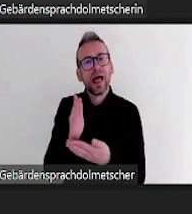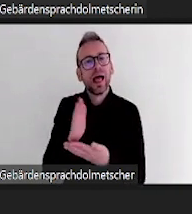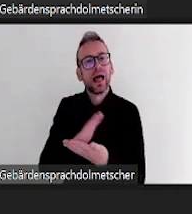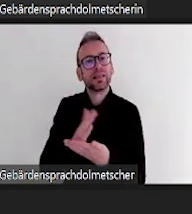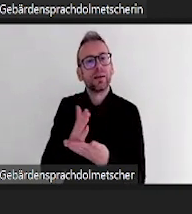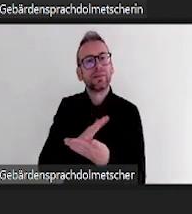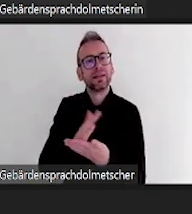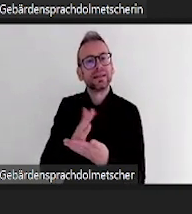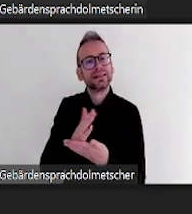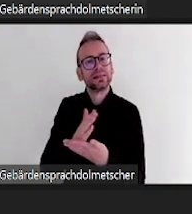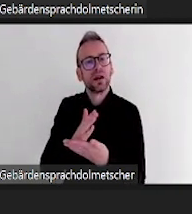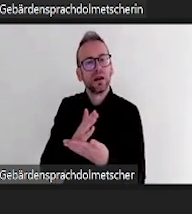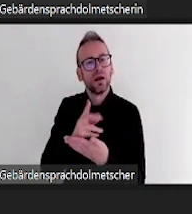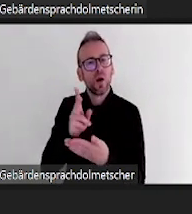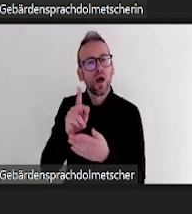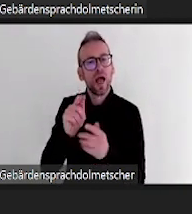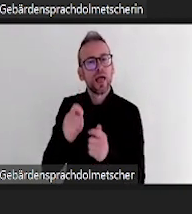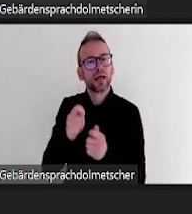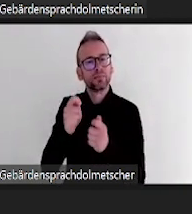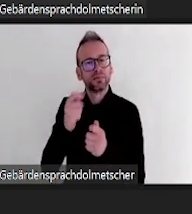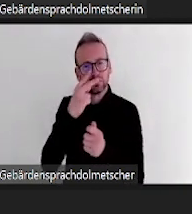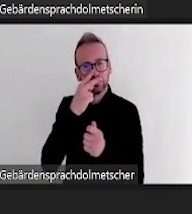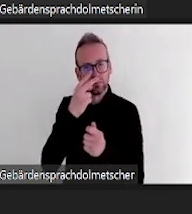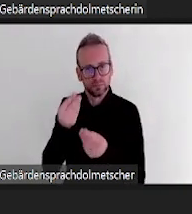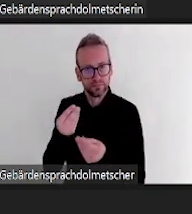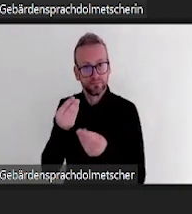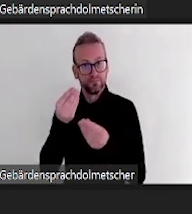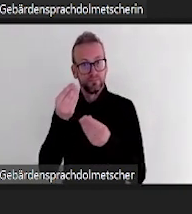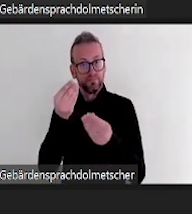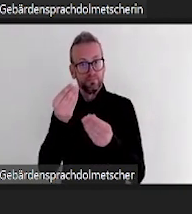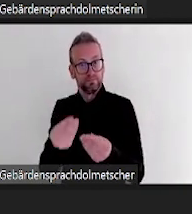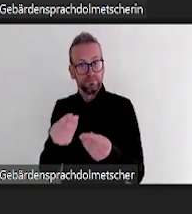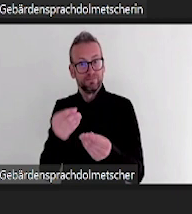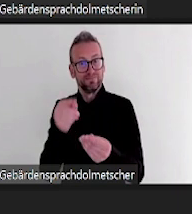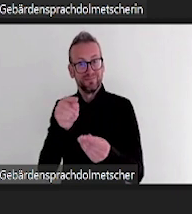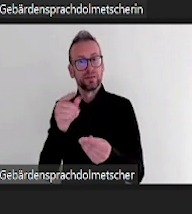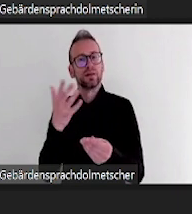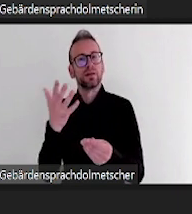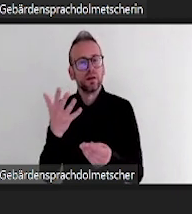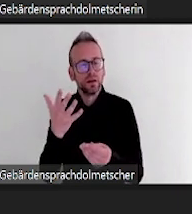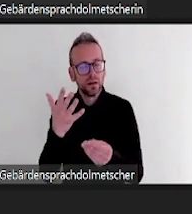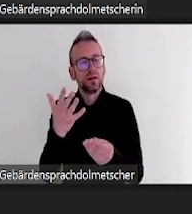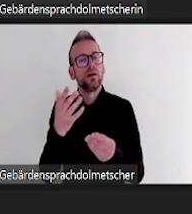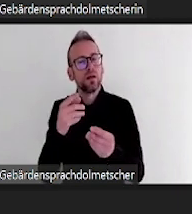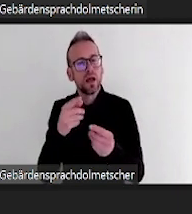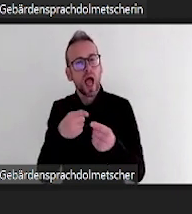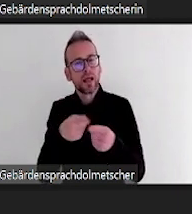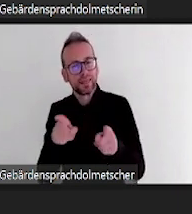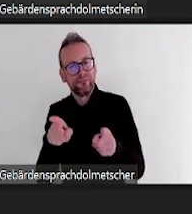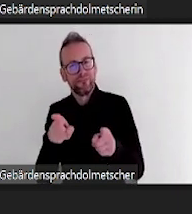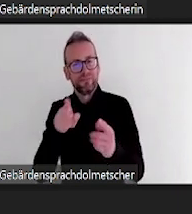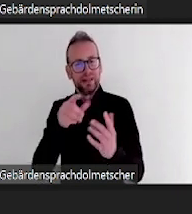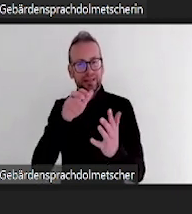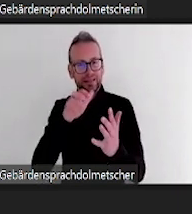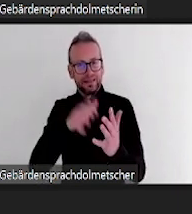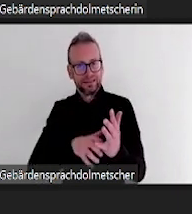die Aufgabe bewältigbar und gut lösbar, alleine auf Basis dieses Alternativtextes.